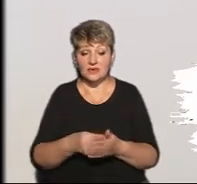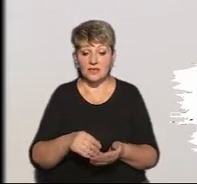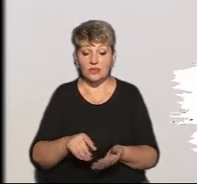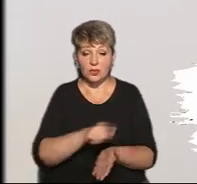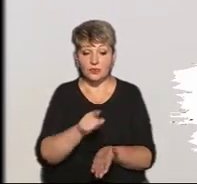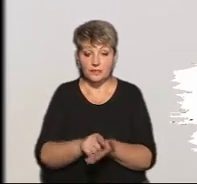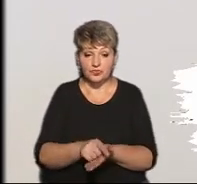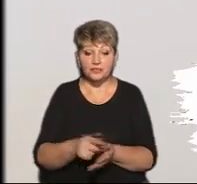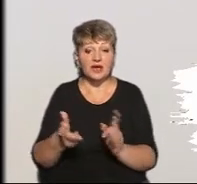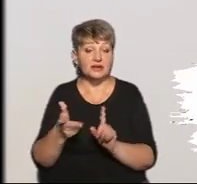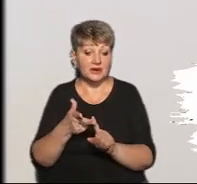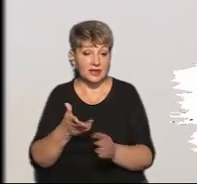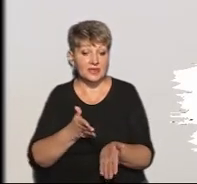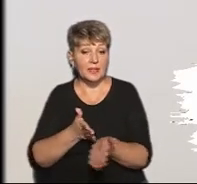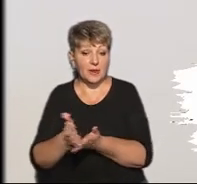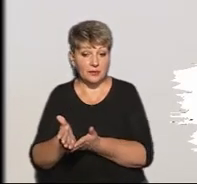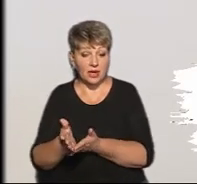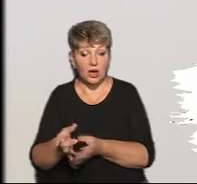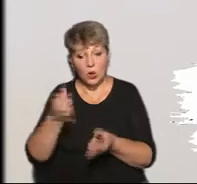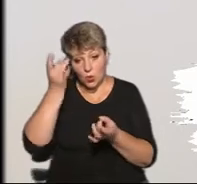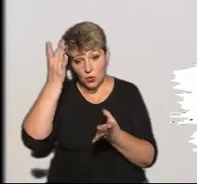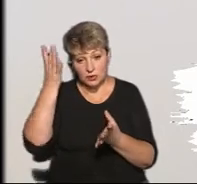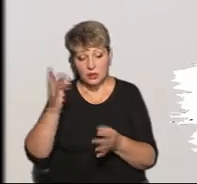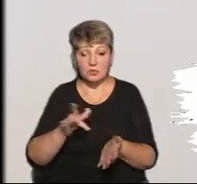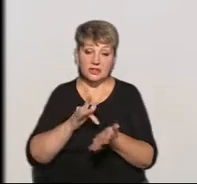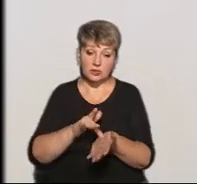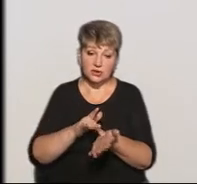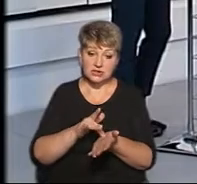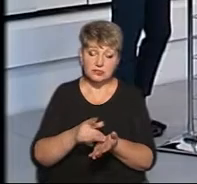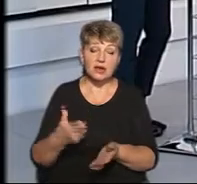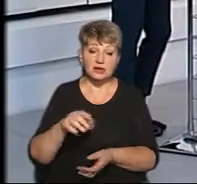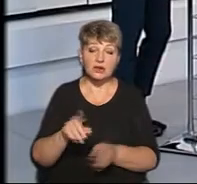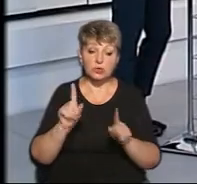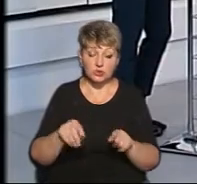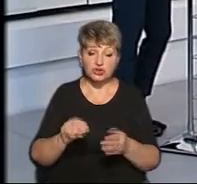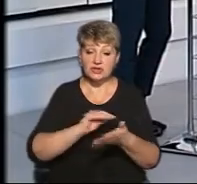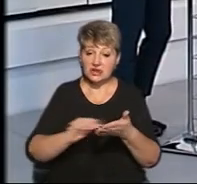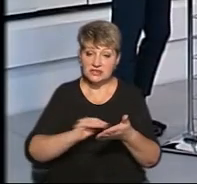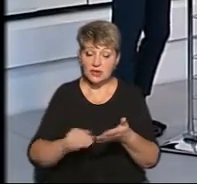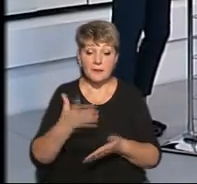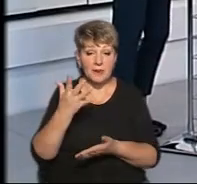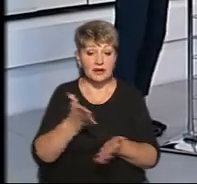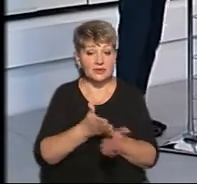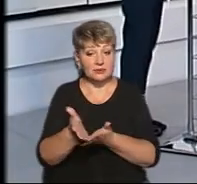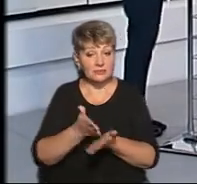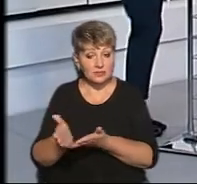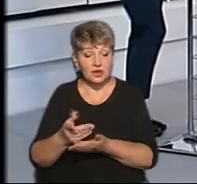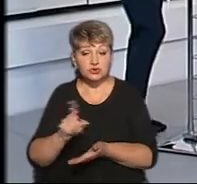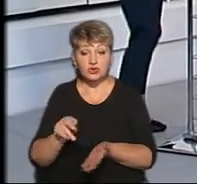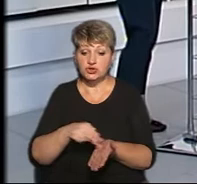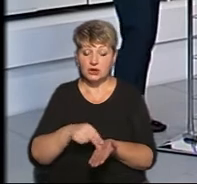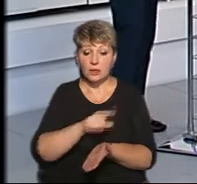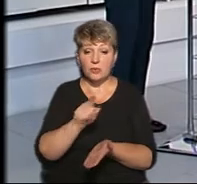І наступний напрямок – це напрямок 3, це культурний експорт та туризм, де теж розписано 5 цілей, де Черкаси повинні